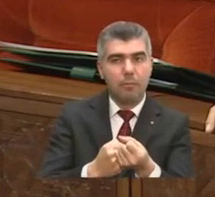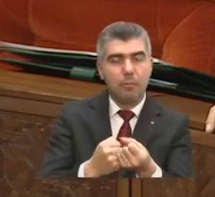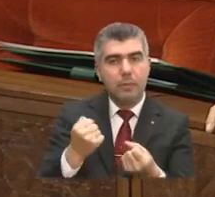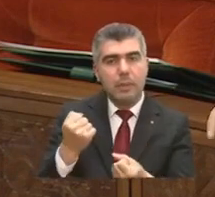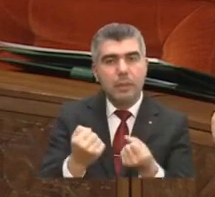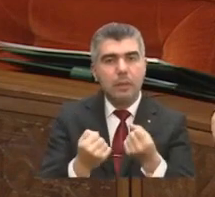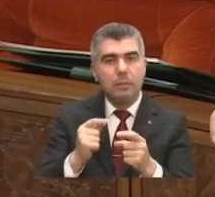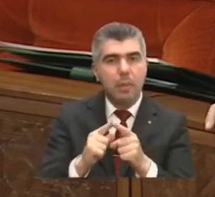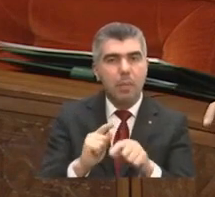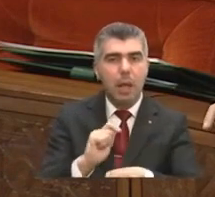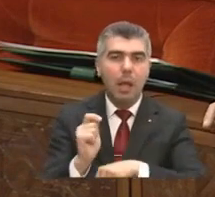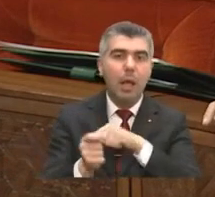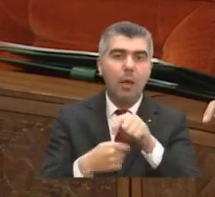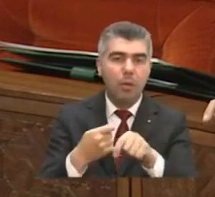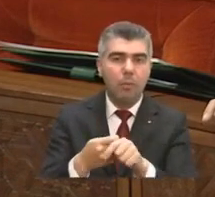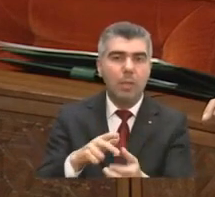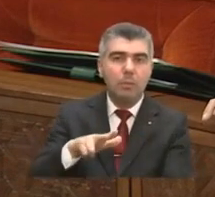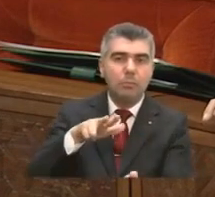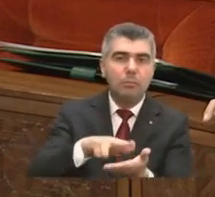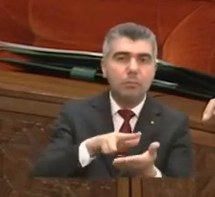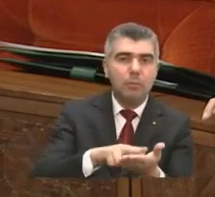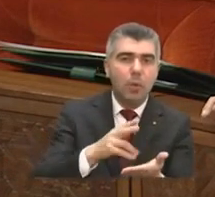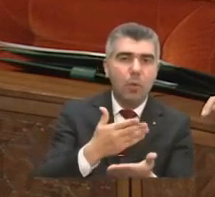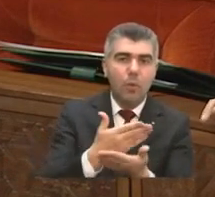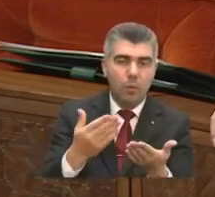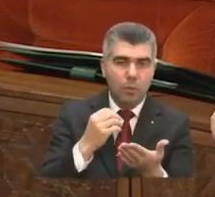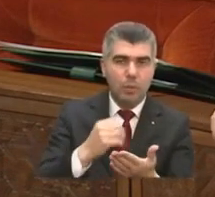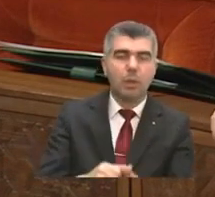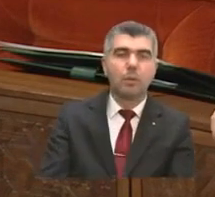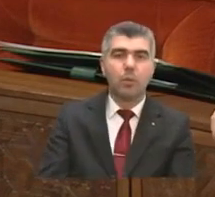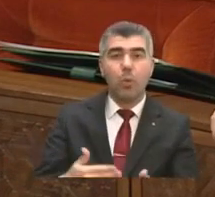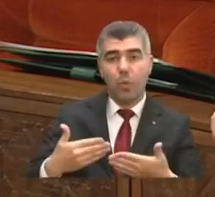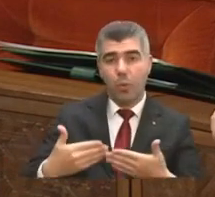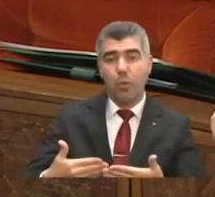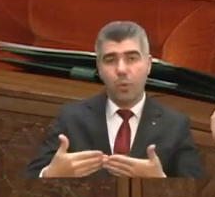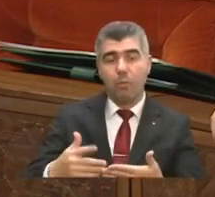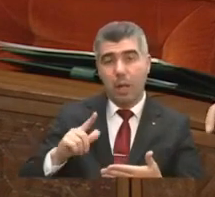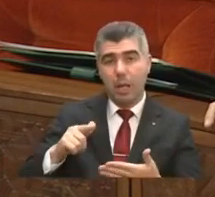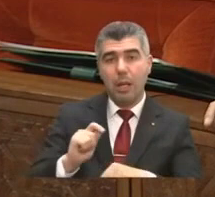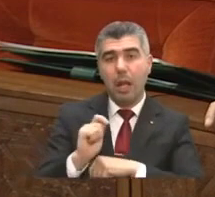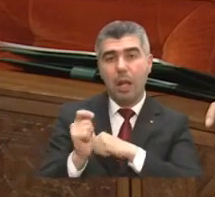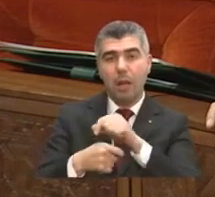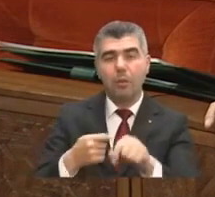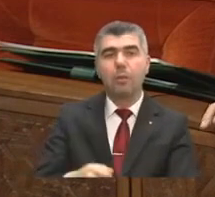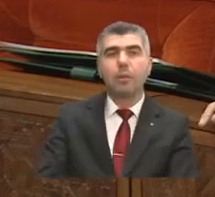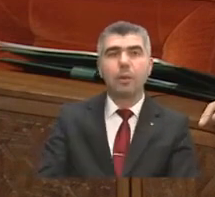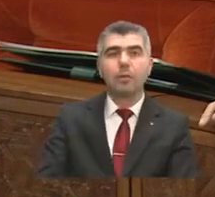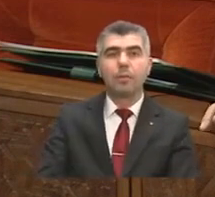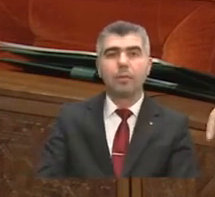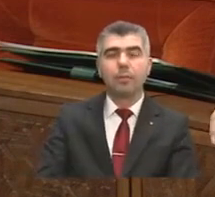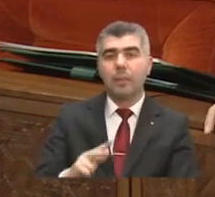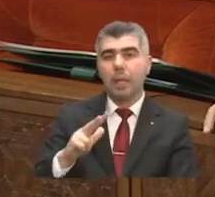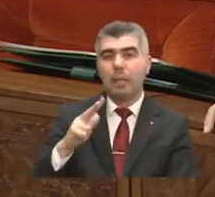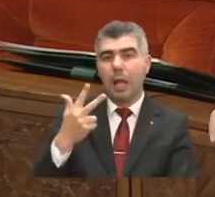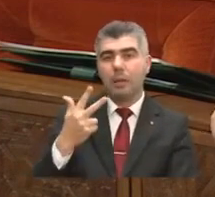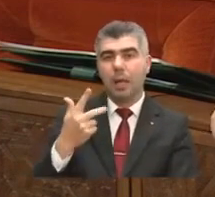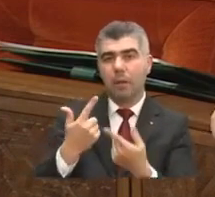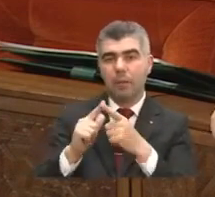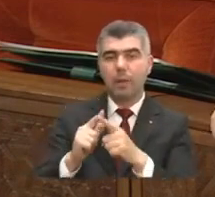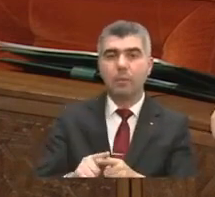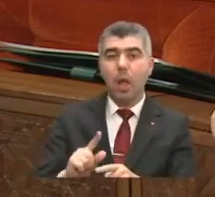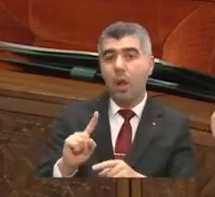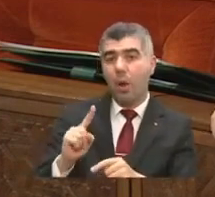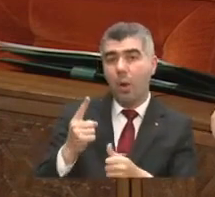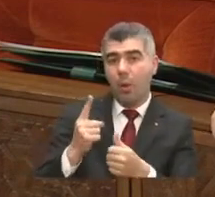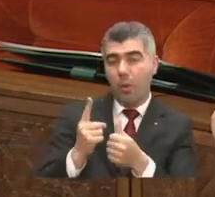القروي اعتماداً على النقل المزدوج، لأن هو كاين اليوم في العالم القروي ثلاثة ديال الأمور. الأولى هو